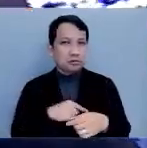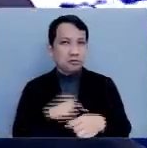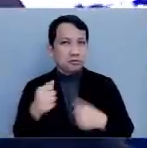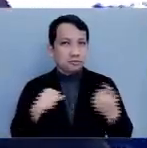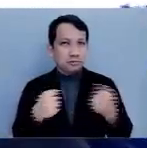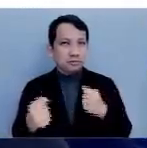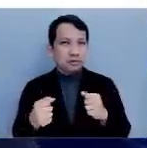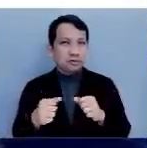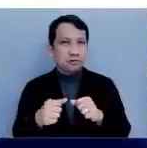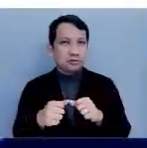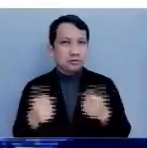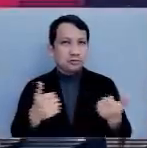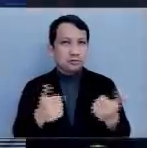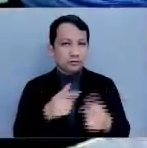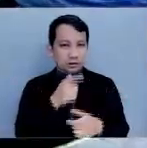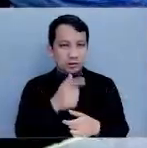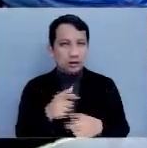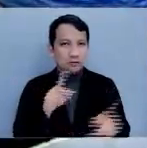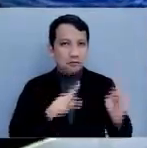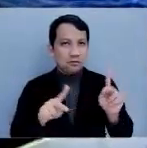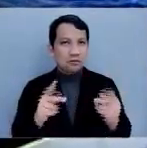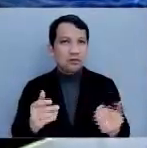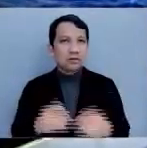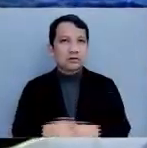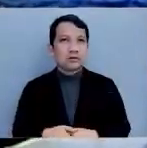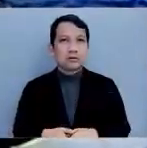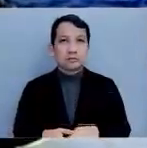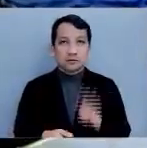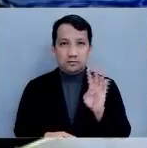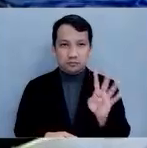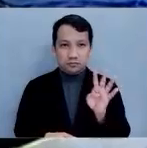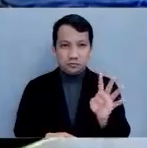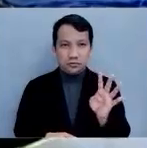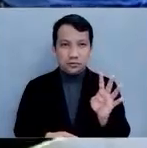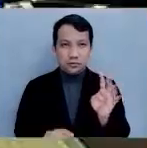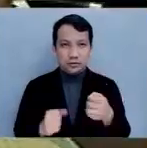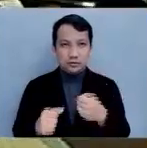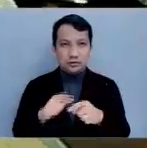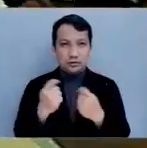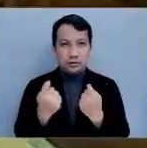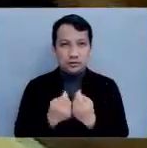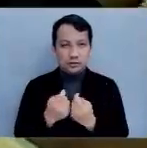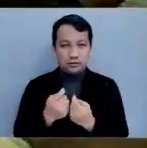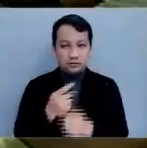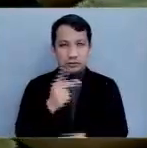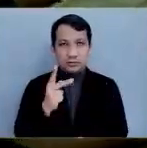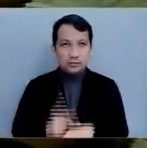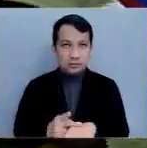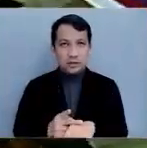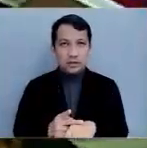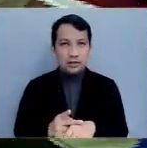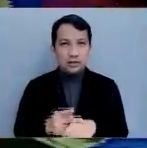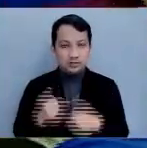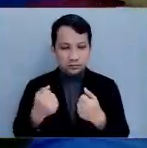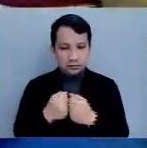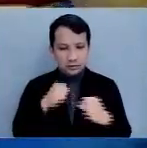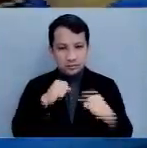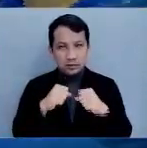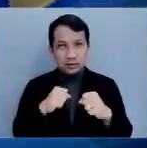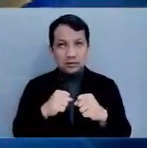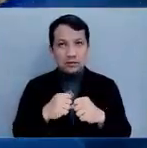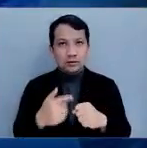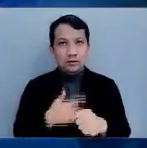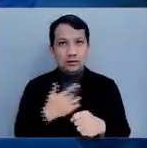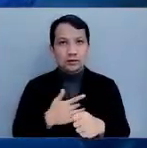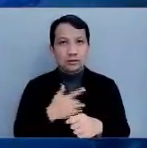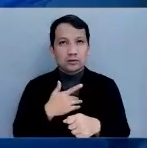other athletes will actually perform well. 40 sports ang sasalihan ng Team Pilipinas, kabilang ang boxing na nakakaramdam